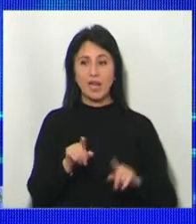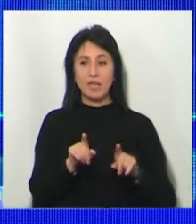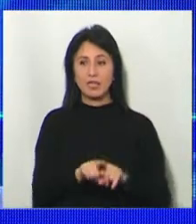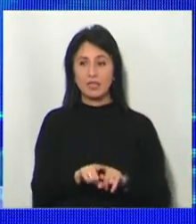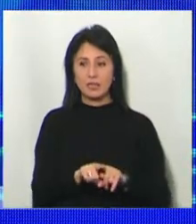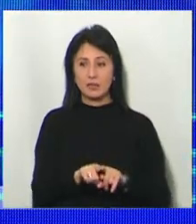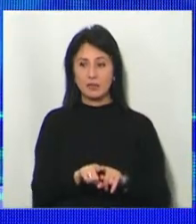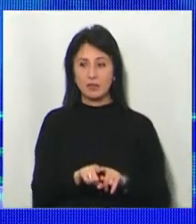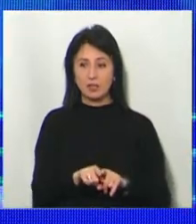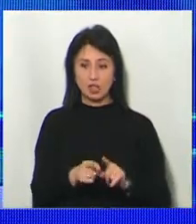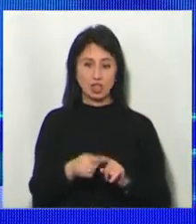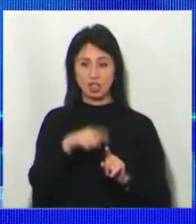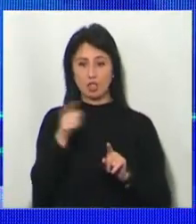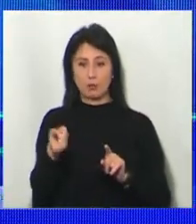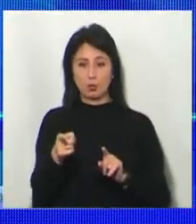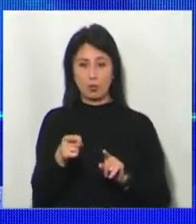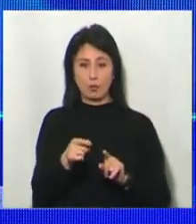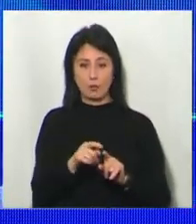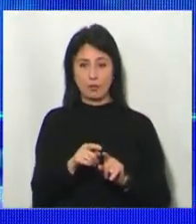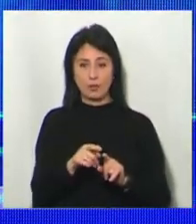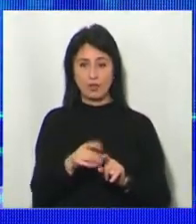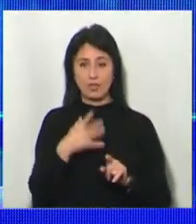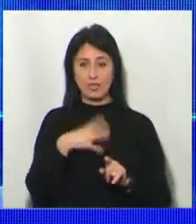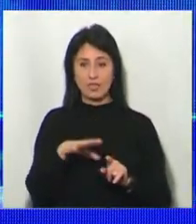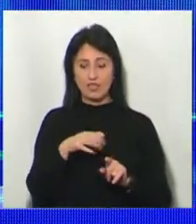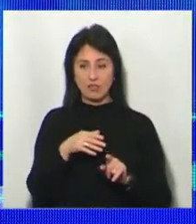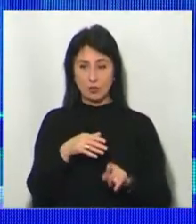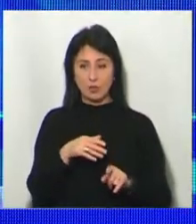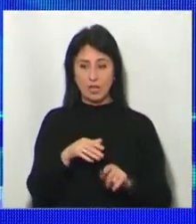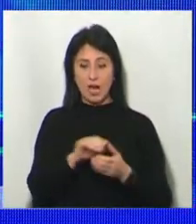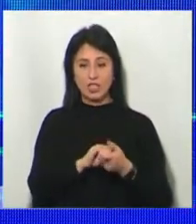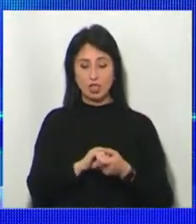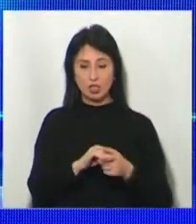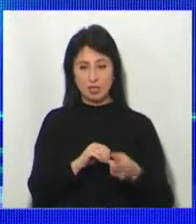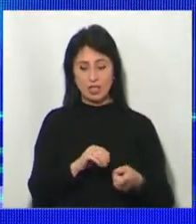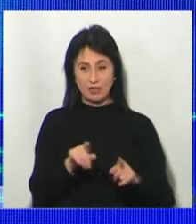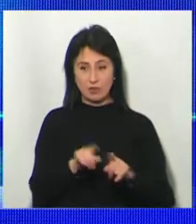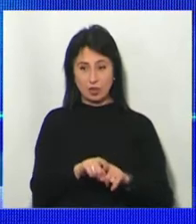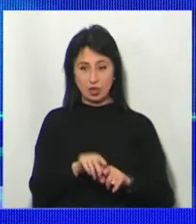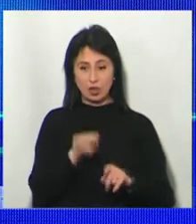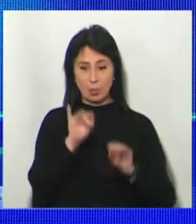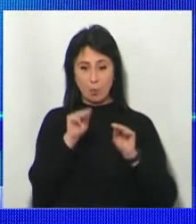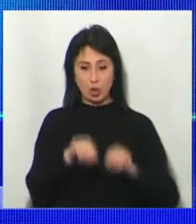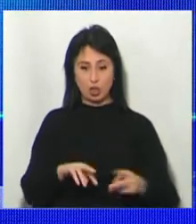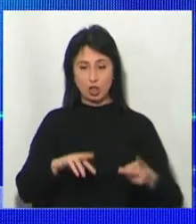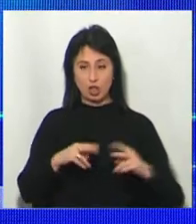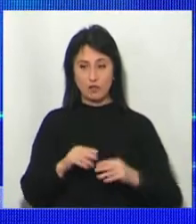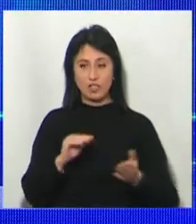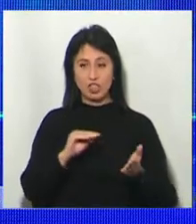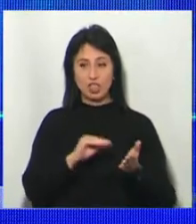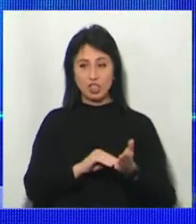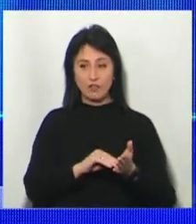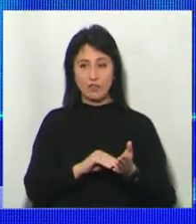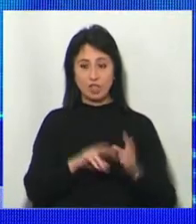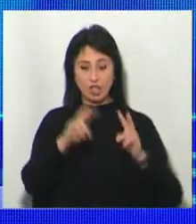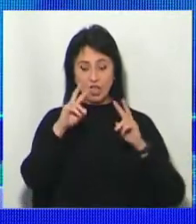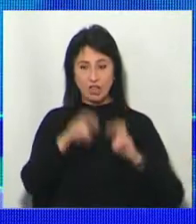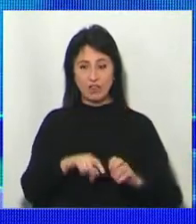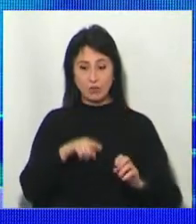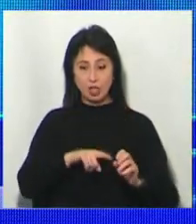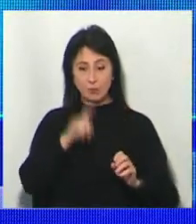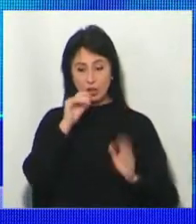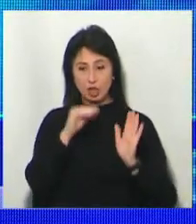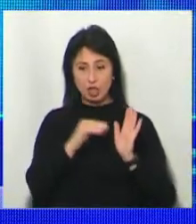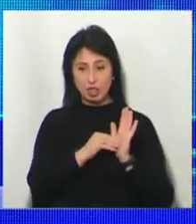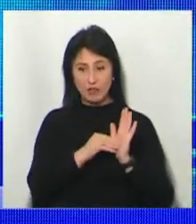asebe șemt gomi, sacartul hipertensiul, ta asociația, asebe protocolul șețual, dar șeit ana rut in ucole și